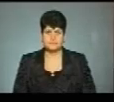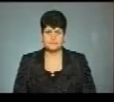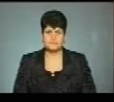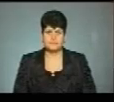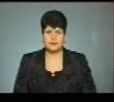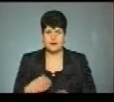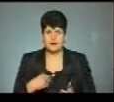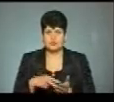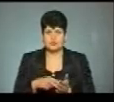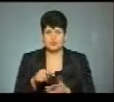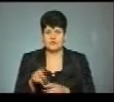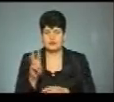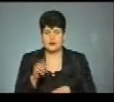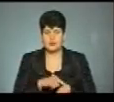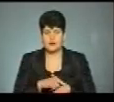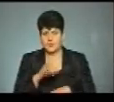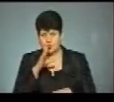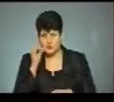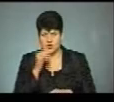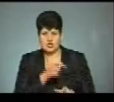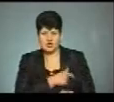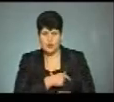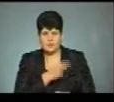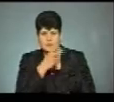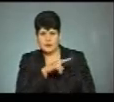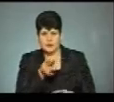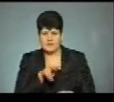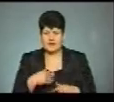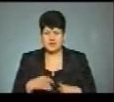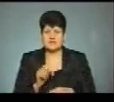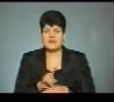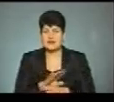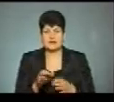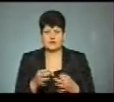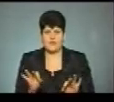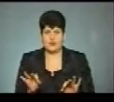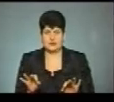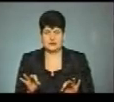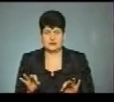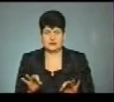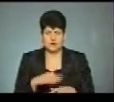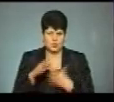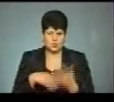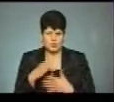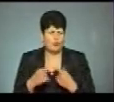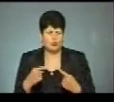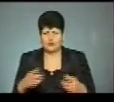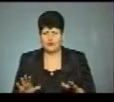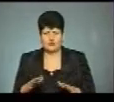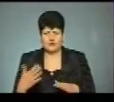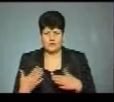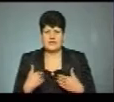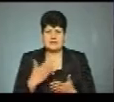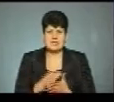Я стою тут з 3-ї ночі, чергуємо, дивимося. Наше завдання – не допустити провокацій з будь-якої сторони. У нас є